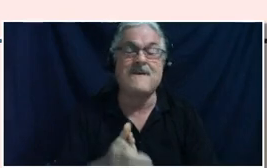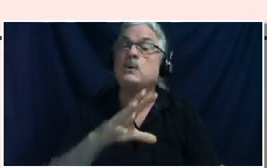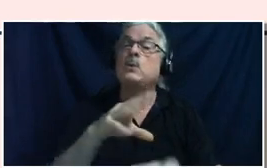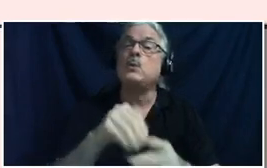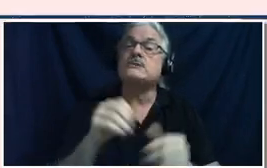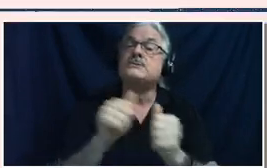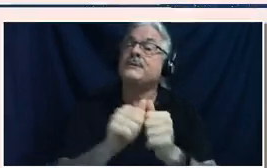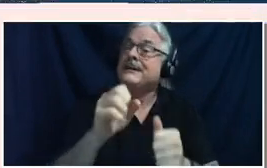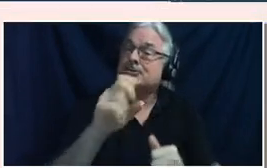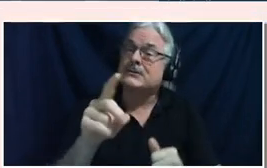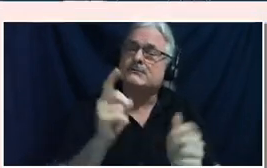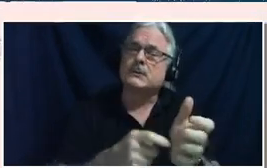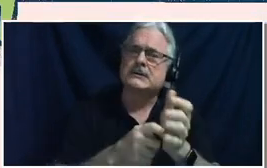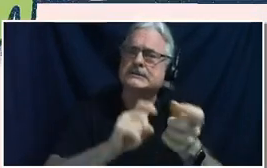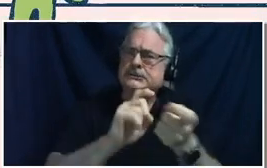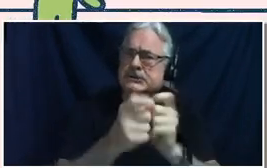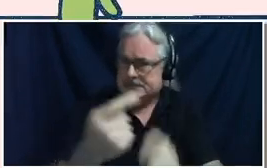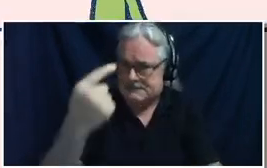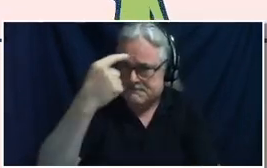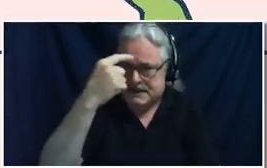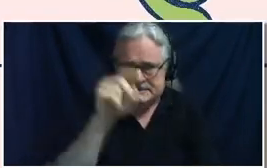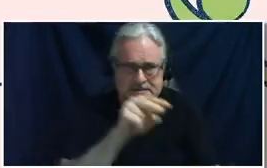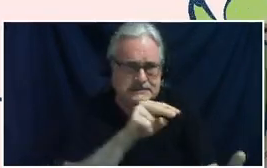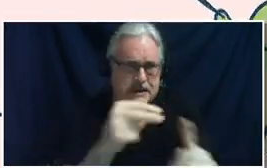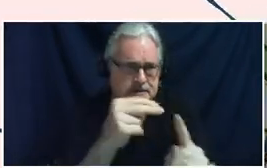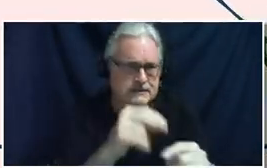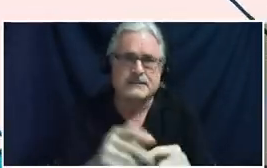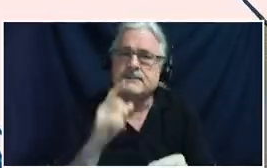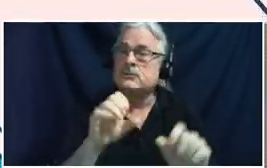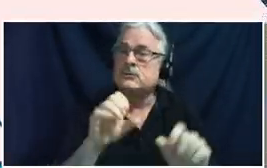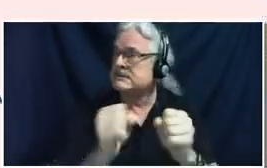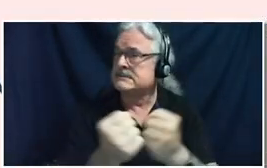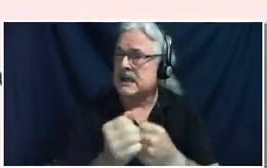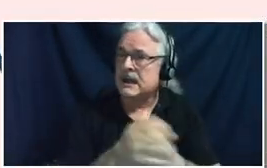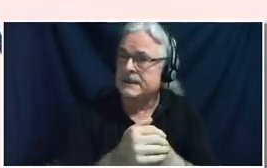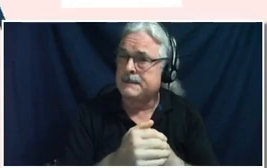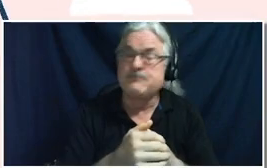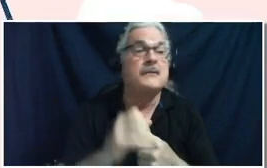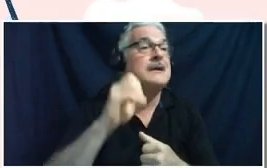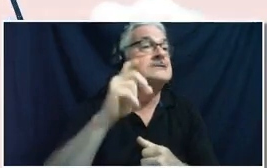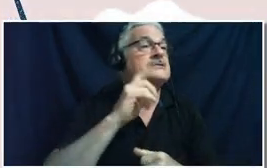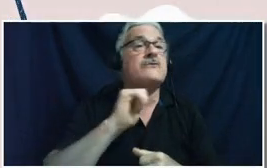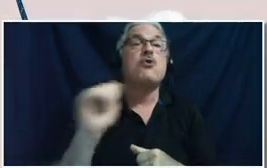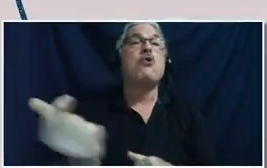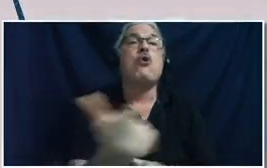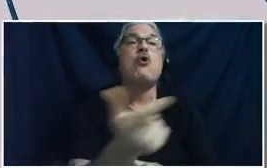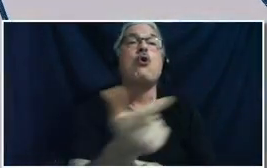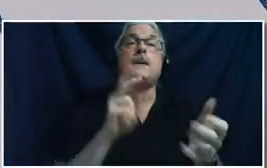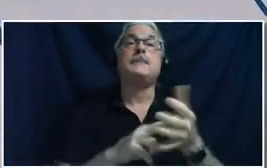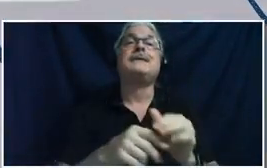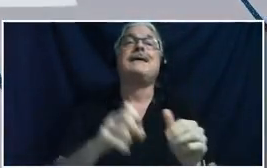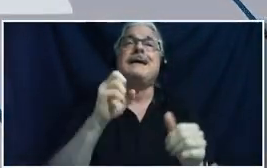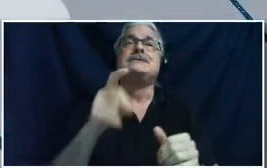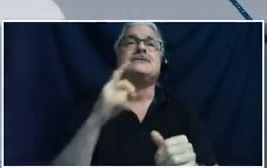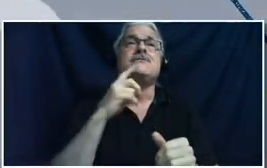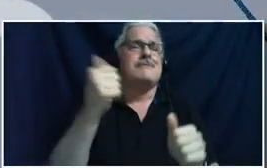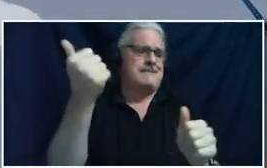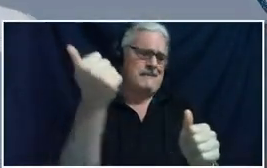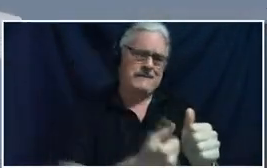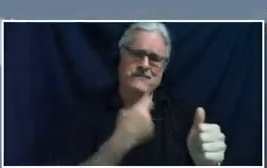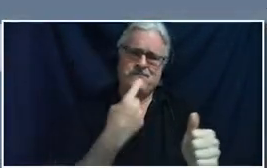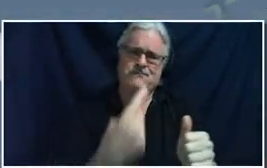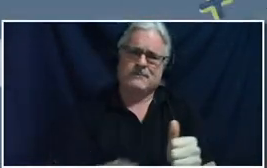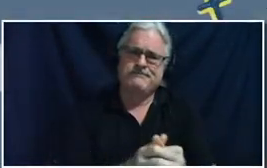dans l'éducation nécessite un changement de mentalité dans la société pour que l'éducation pour tous signifie l'éducation pour tous sans